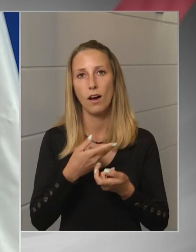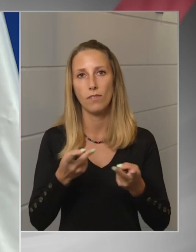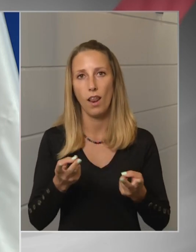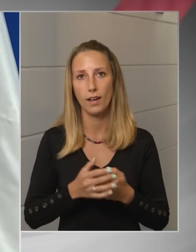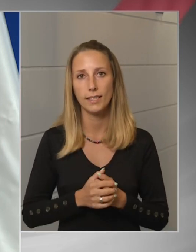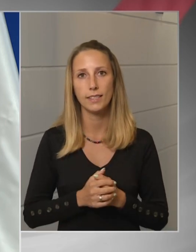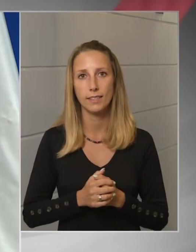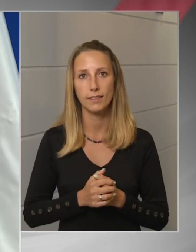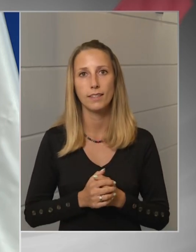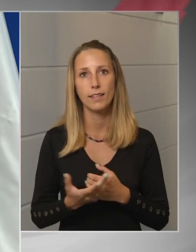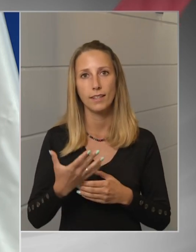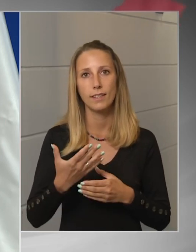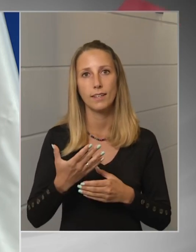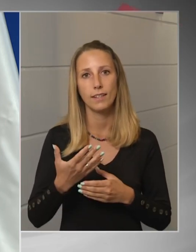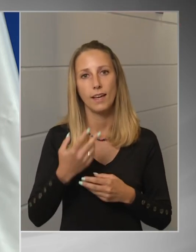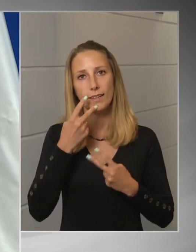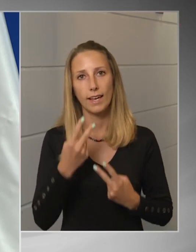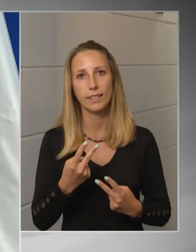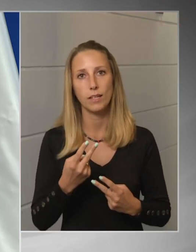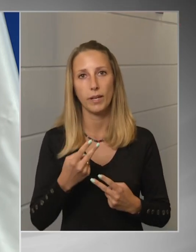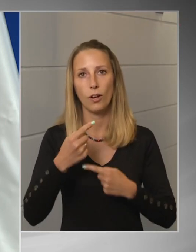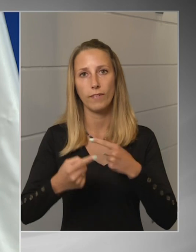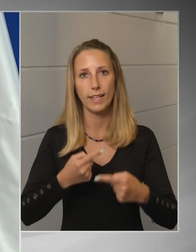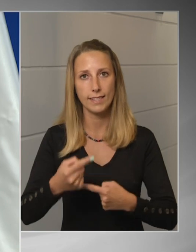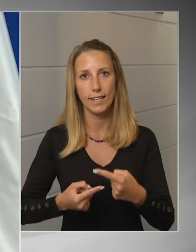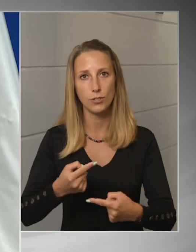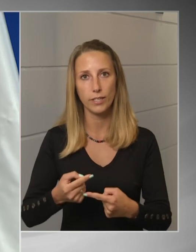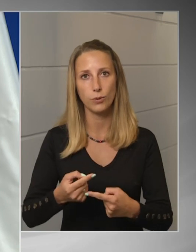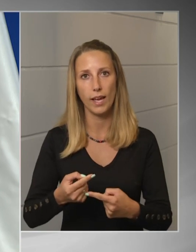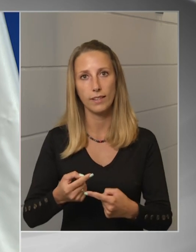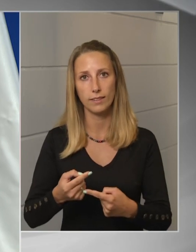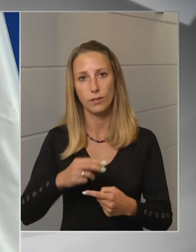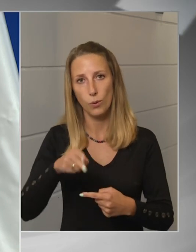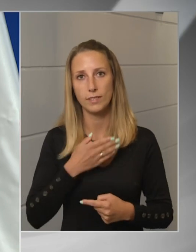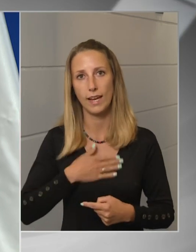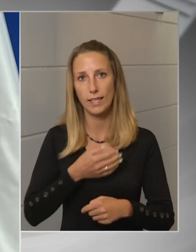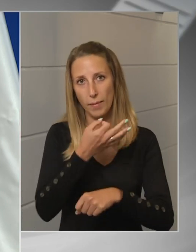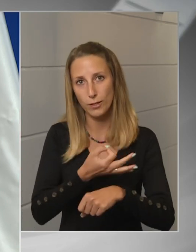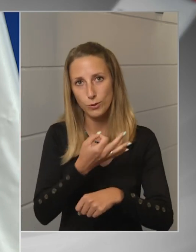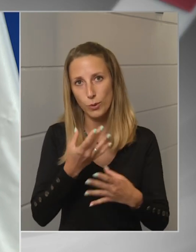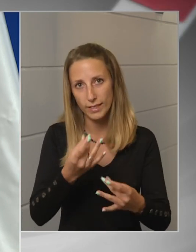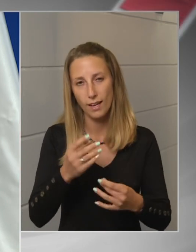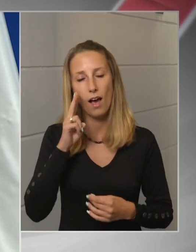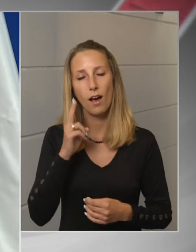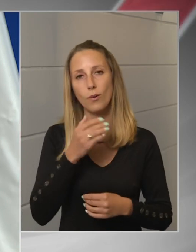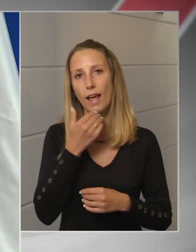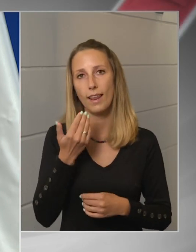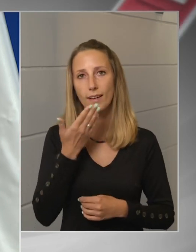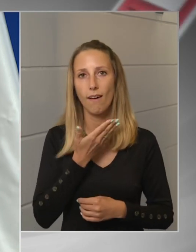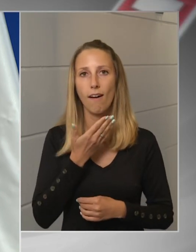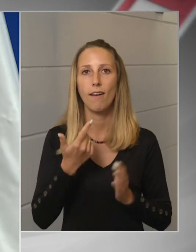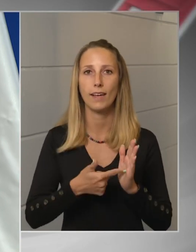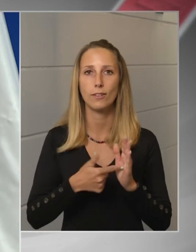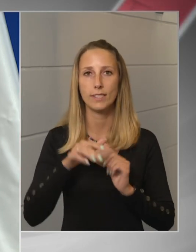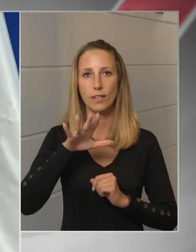ebben a kintetben a következetességünkről szeretne meggyőződni, akkor elég, hogyha a